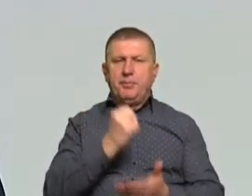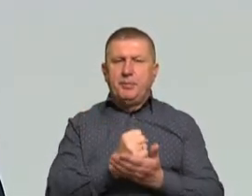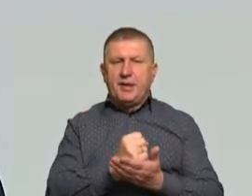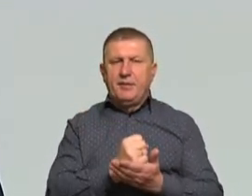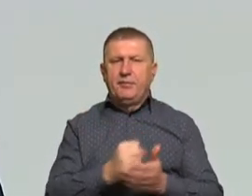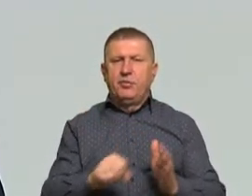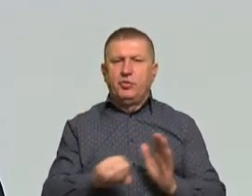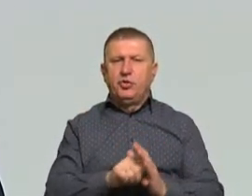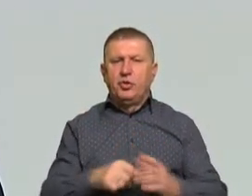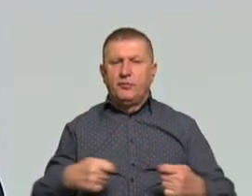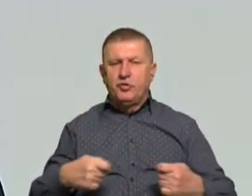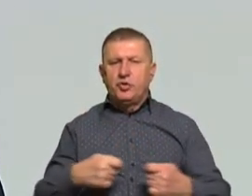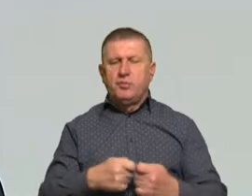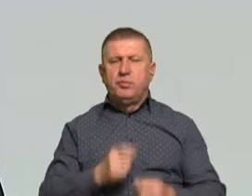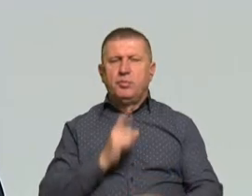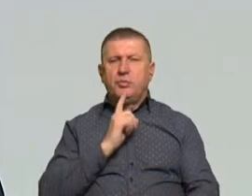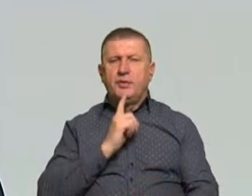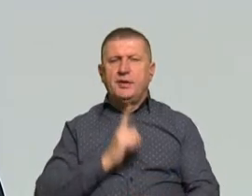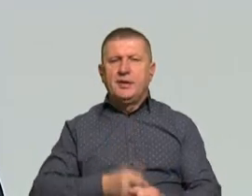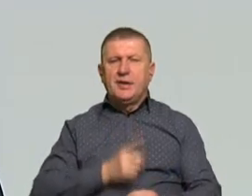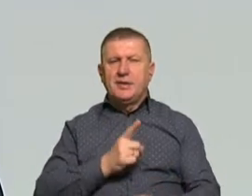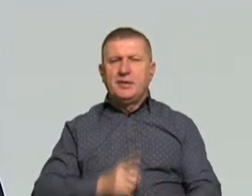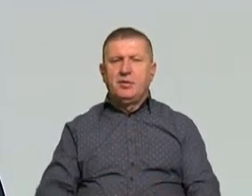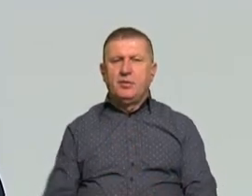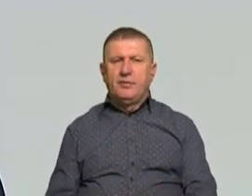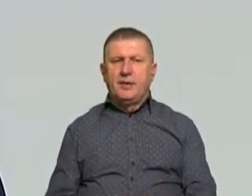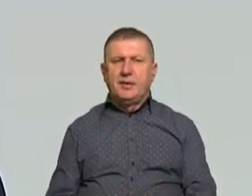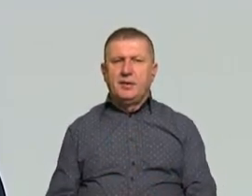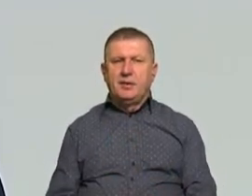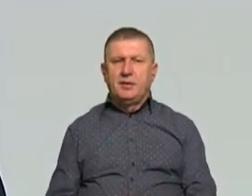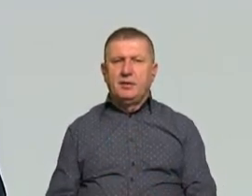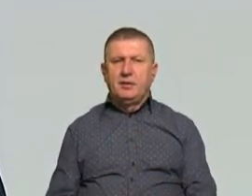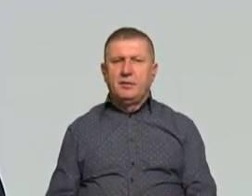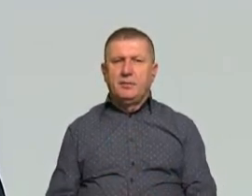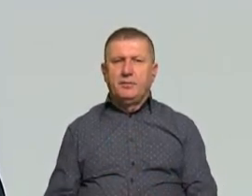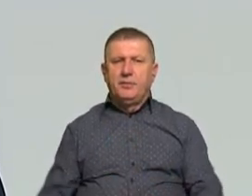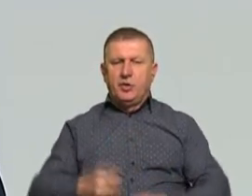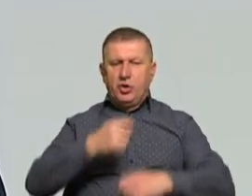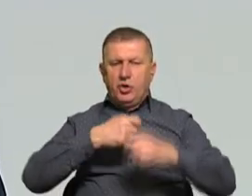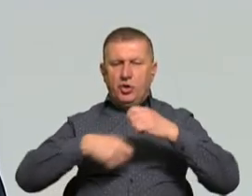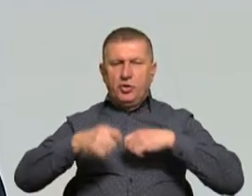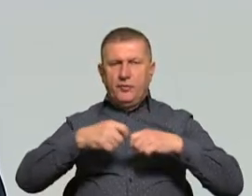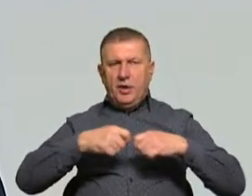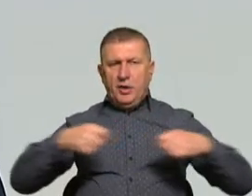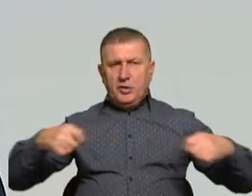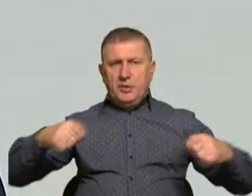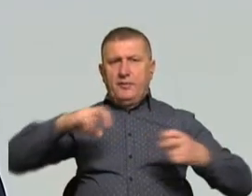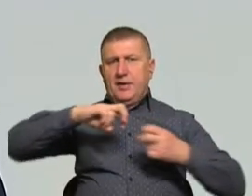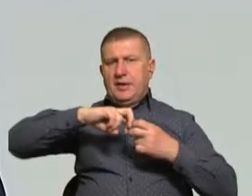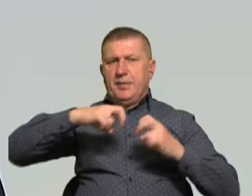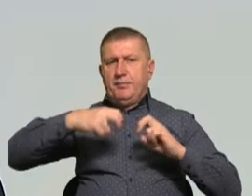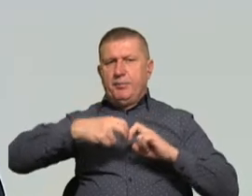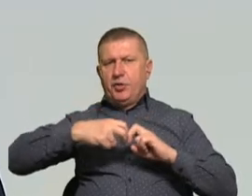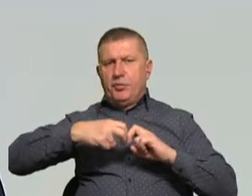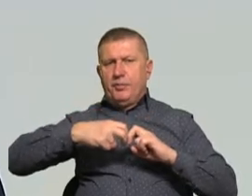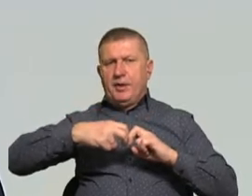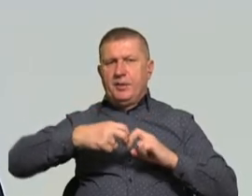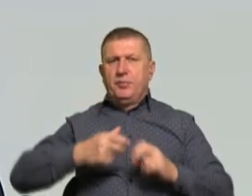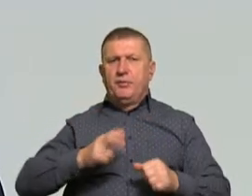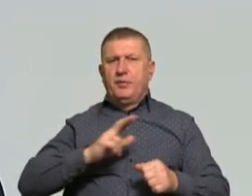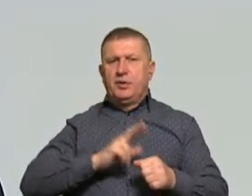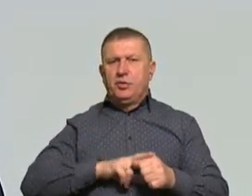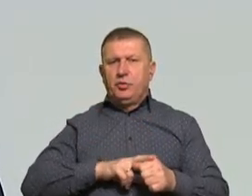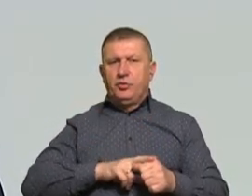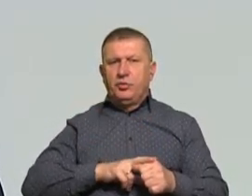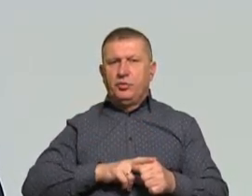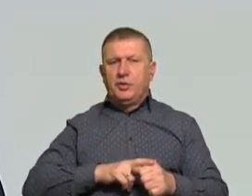do współdecydowania, mieć prawo do rozwiązywania problemów, które dotyczą przede